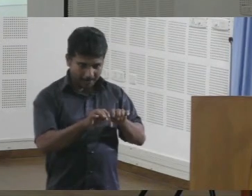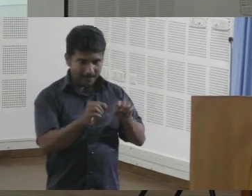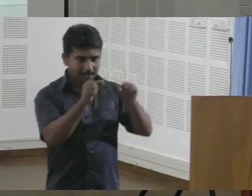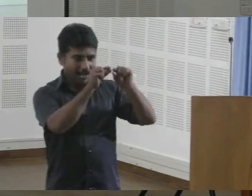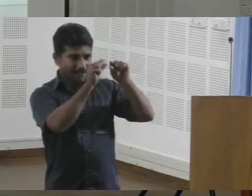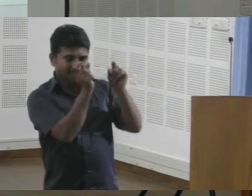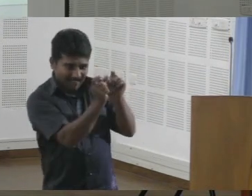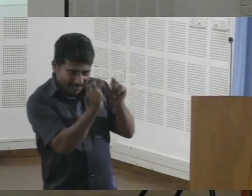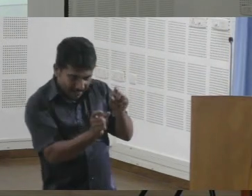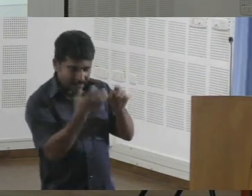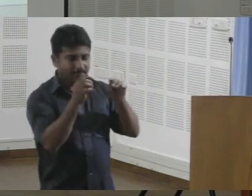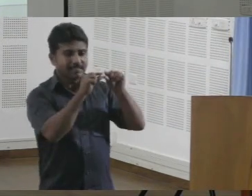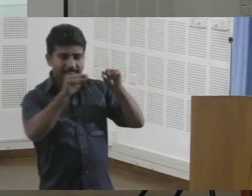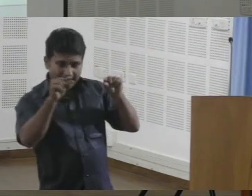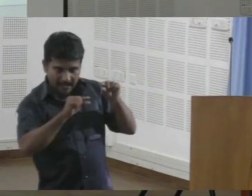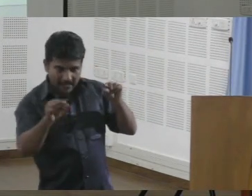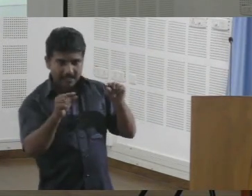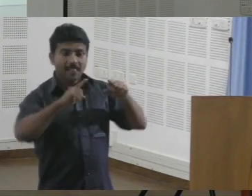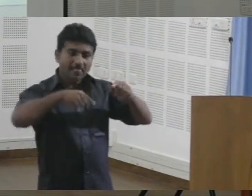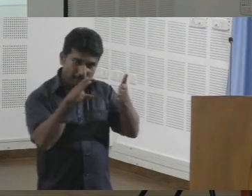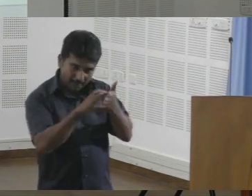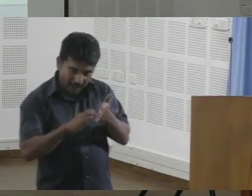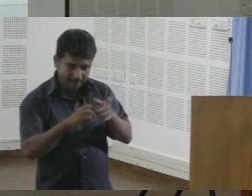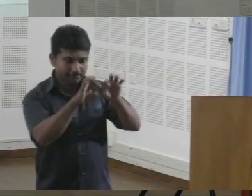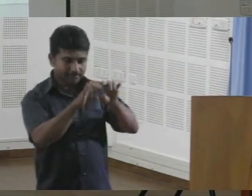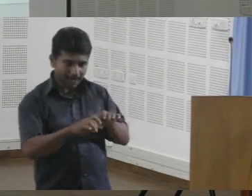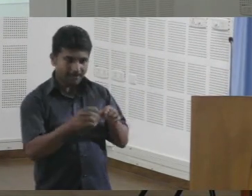സെൻറ്റൻസായി, അതിൽ തന്നെ കീബോർഡ് യൂസ് ചെയ്തുകൊണ്ടിരിക്കുക.